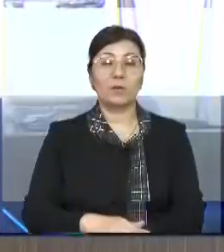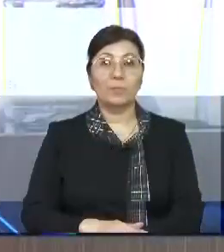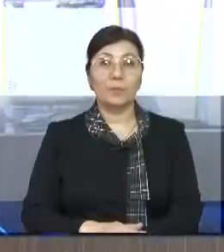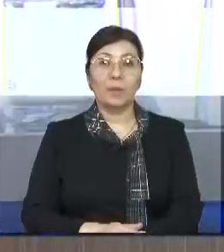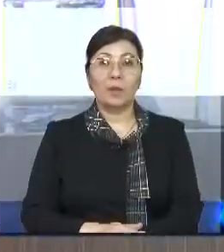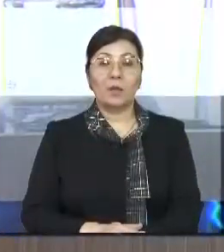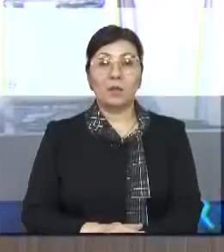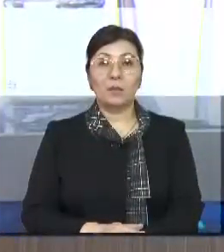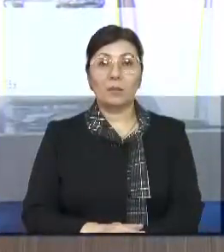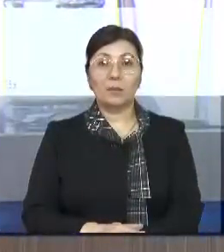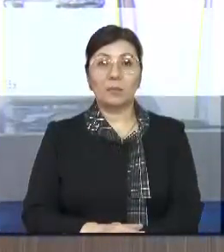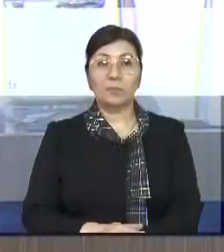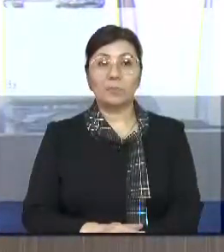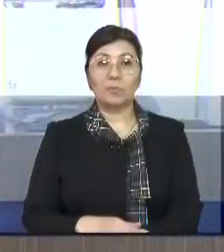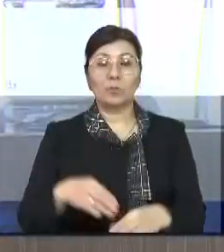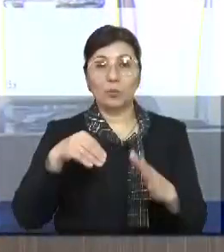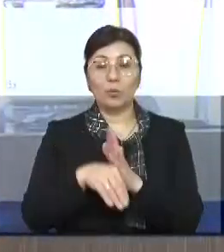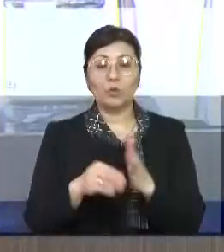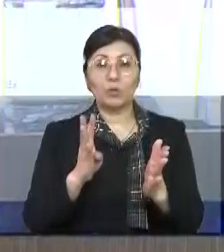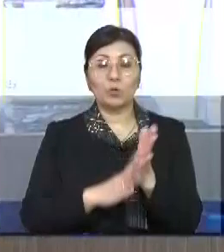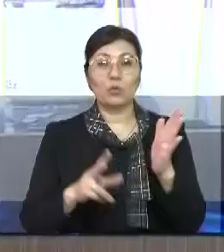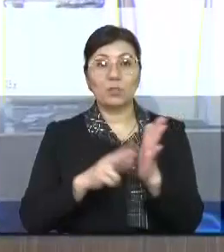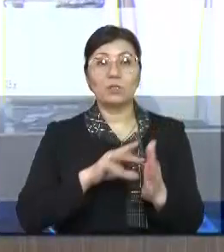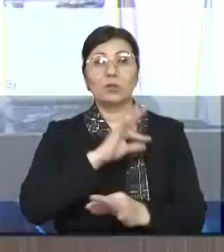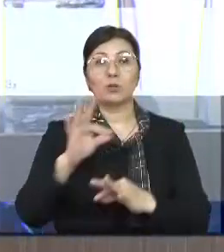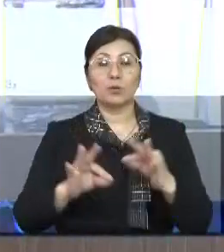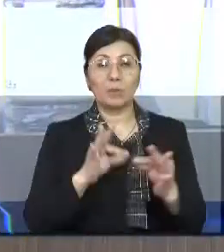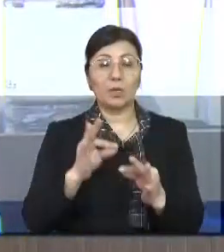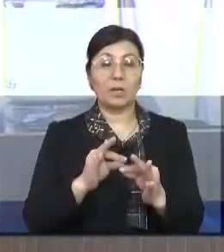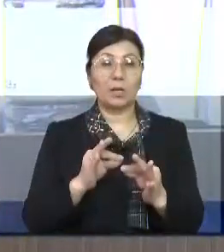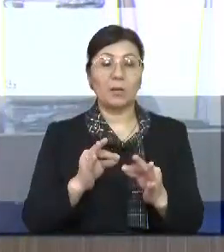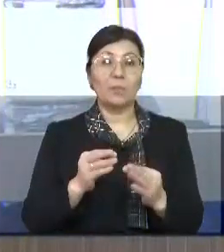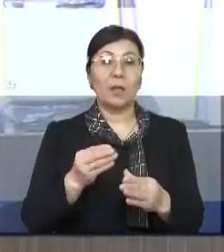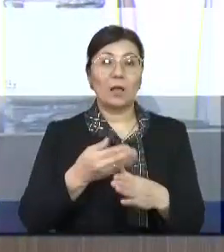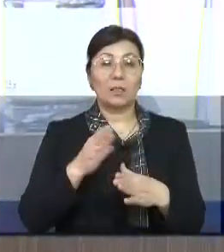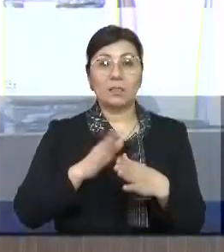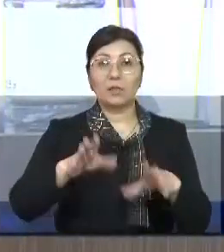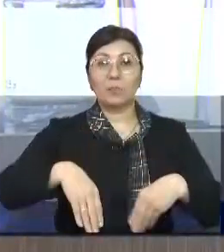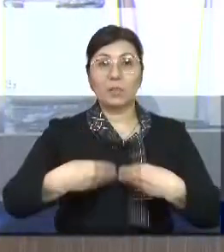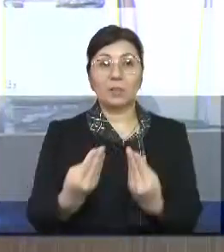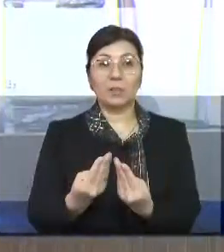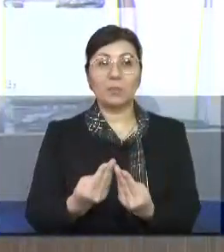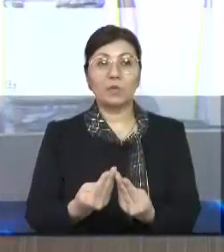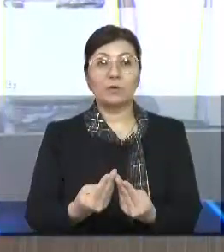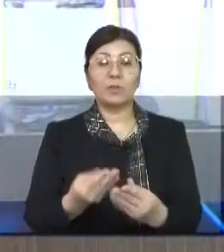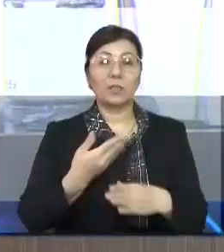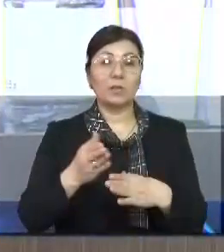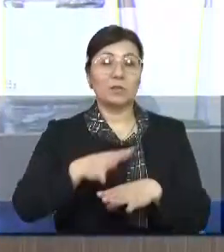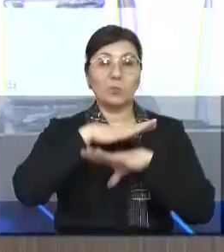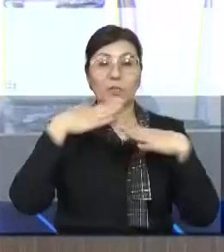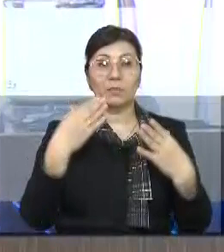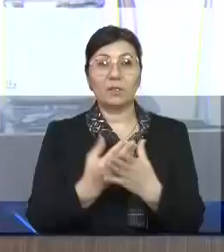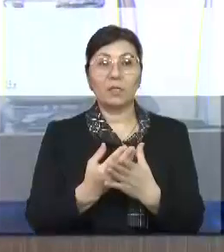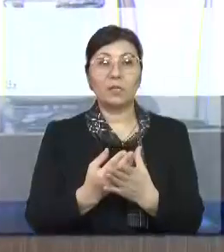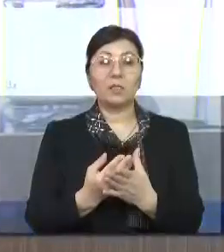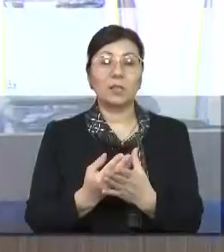теңгеге 231 жобаға, оның ішінде 98 жобаға жылжай бар кредит берілген. Несиенің басым бөлігі өңдеу және